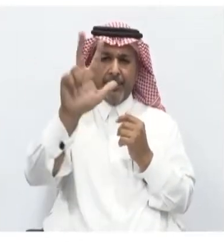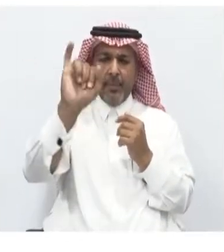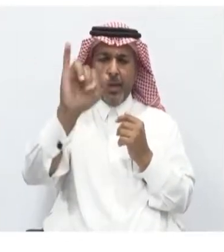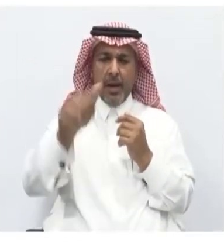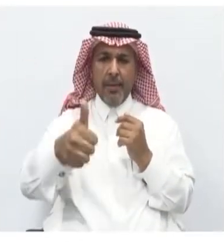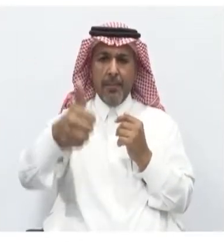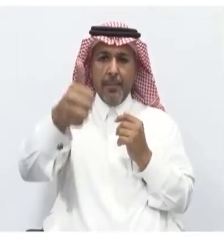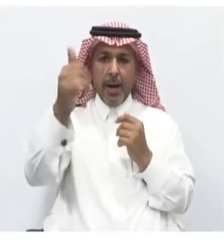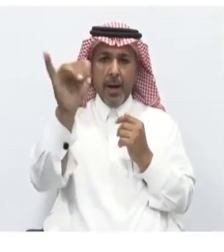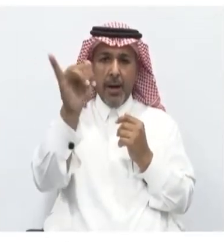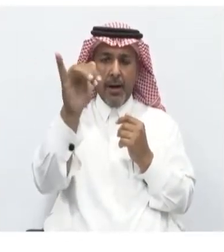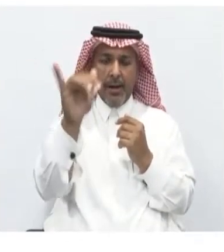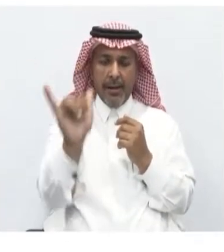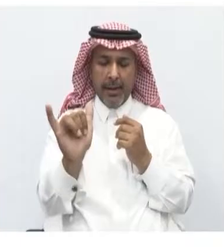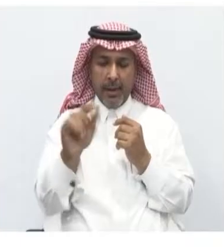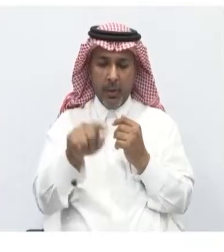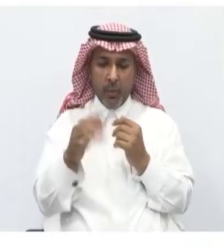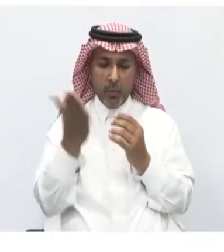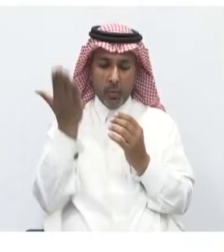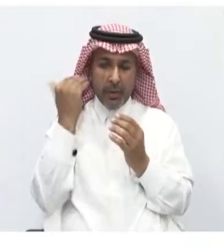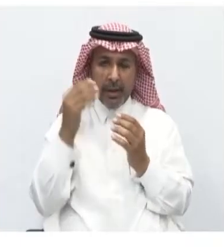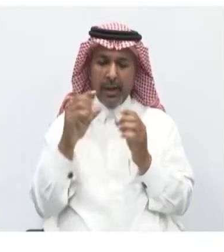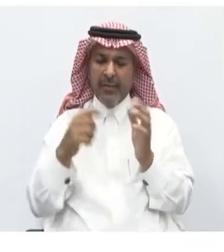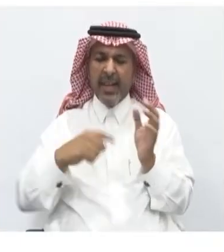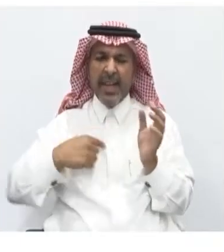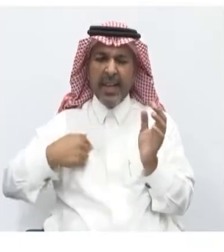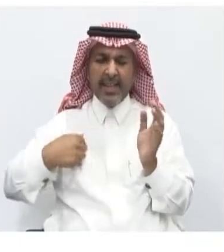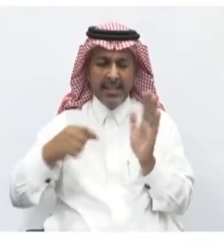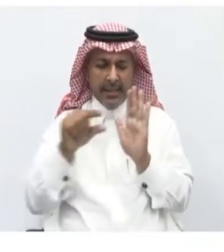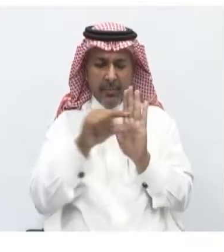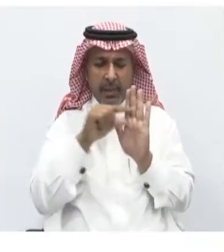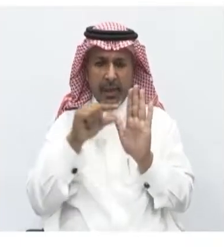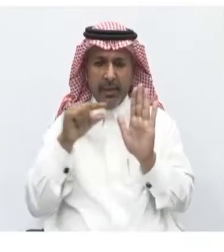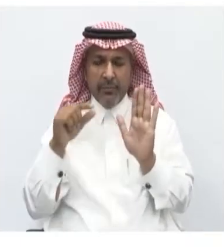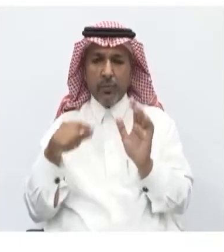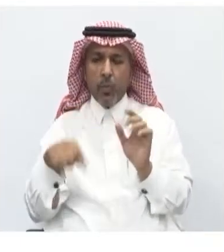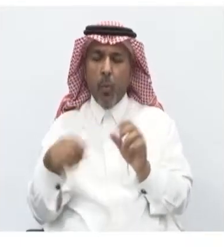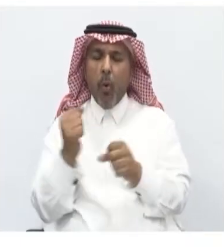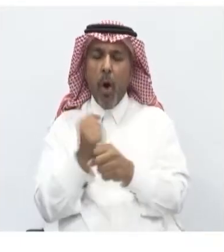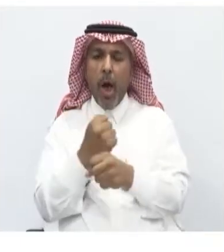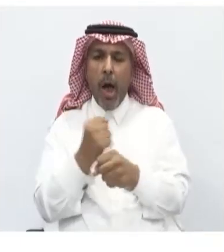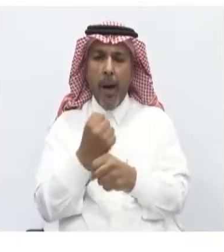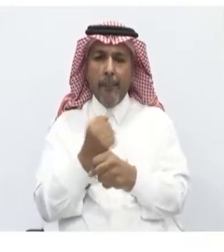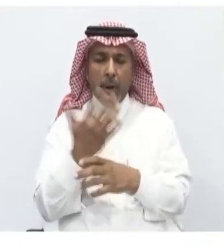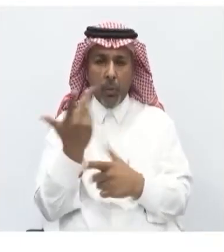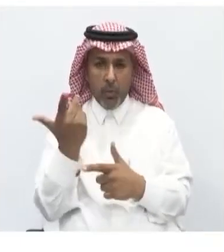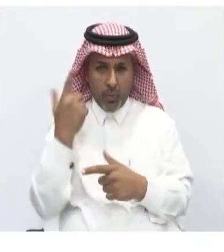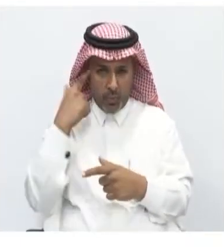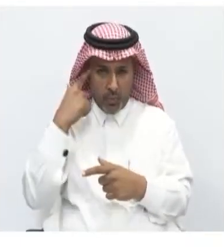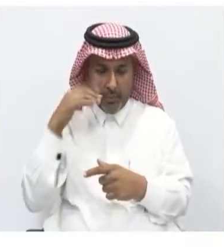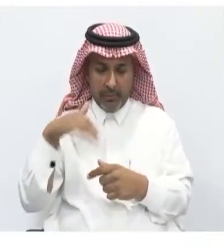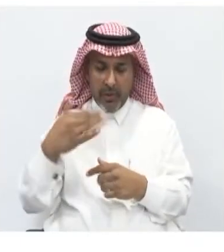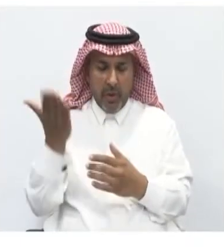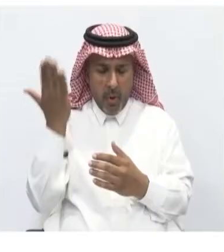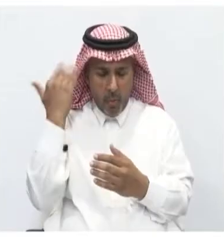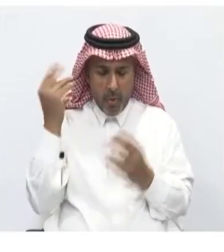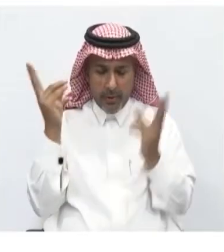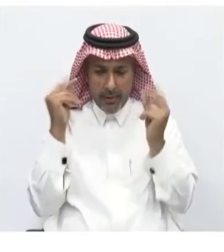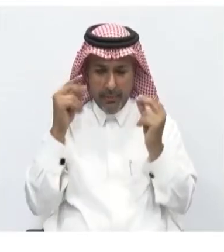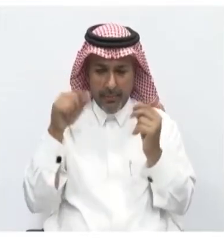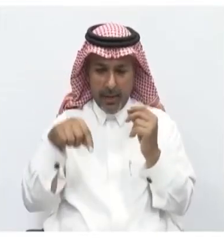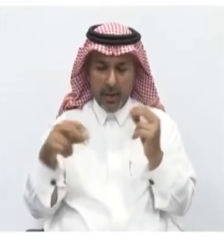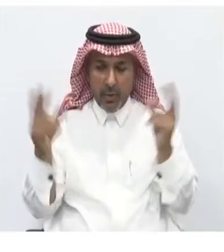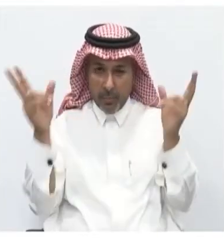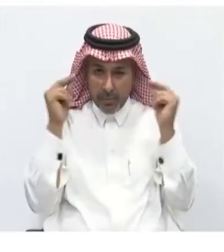الاملاح المائيه كذلك استعمالاتها وتحليل الاملاح المائيه ماذا سنتعلم